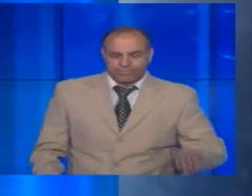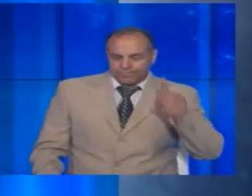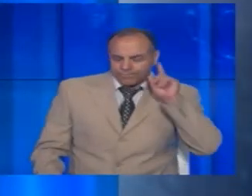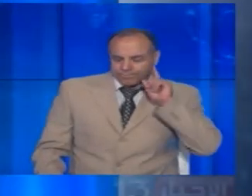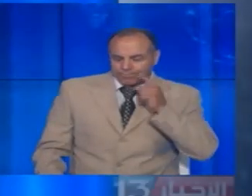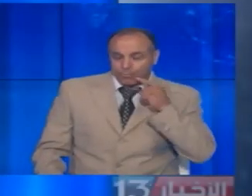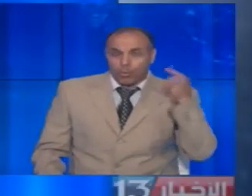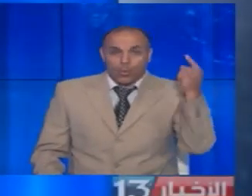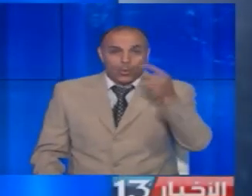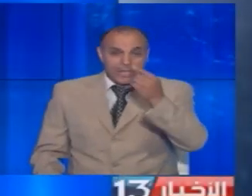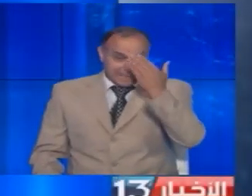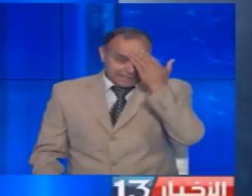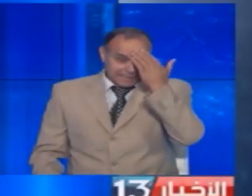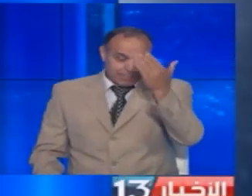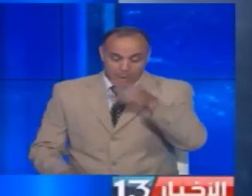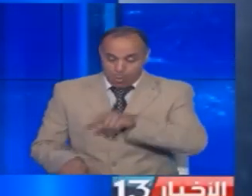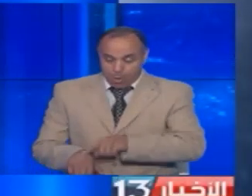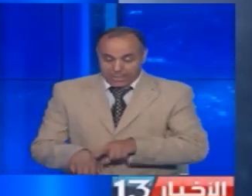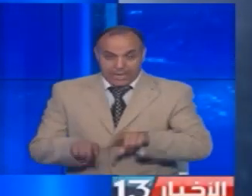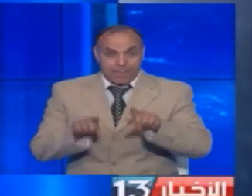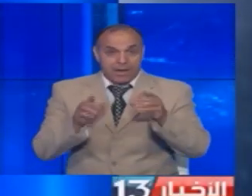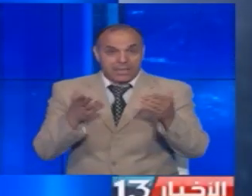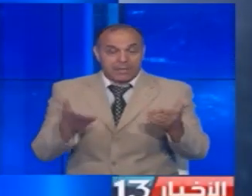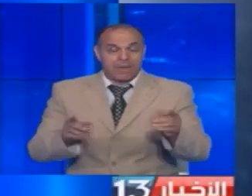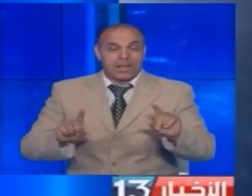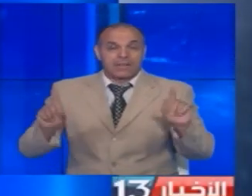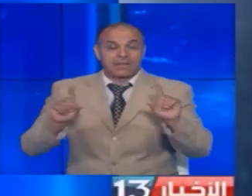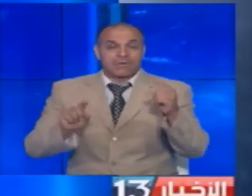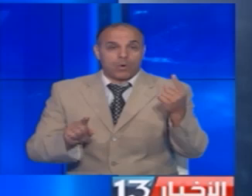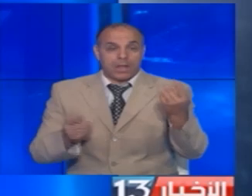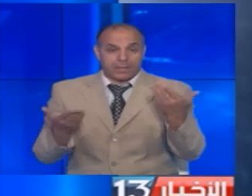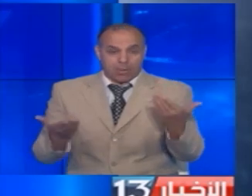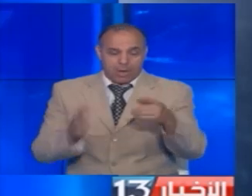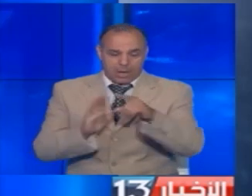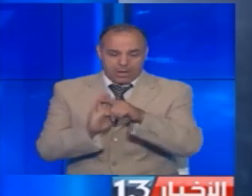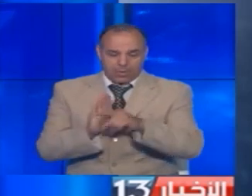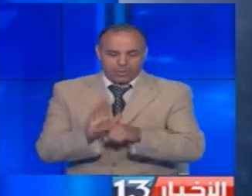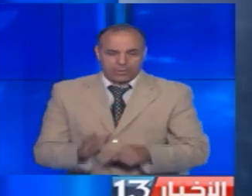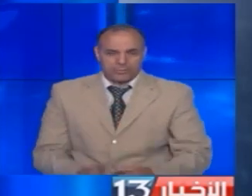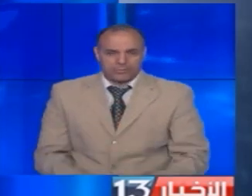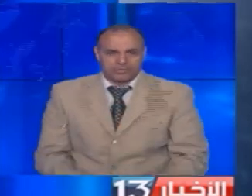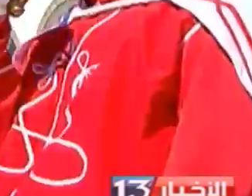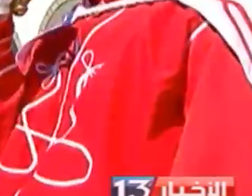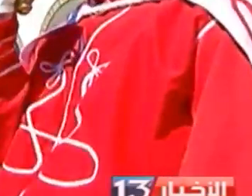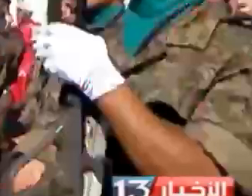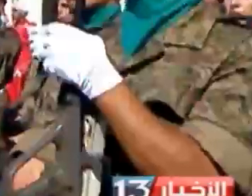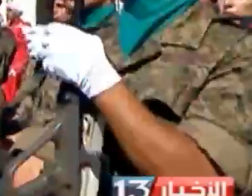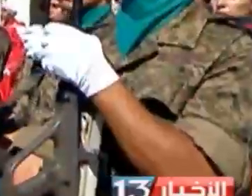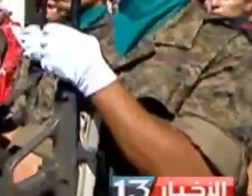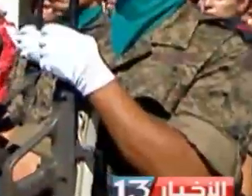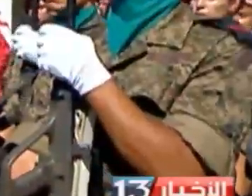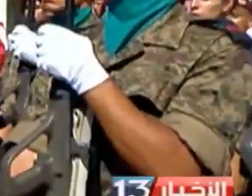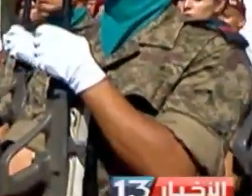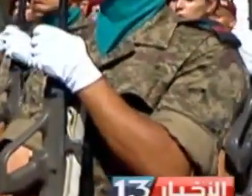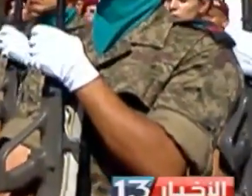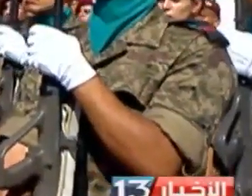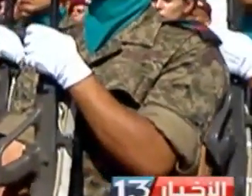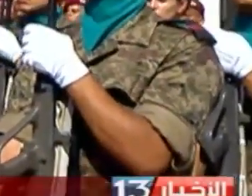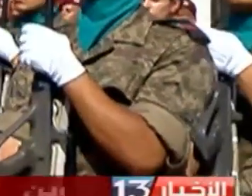تحية طيبة مشاهدينا نشرة الظهر من الوطنية الأولى، والبداية بالعناوين. في إحياء